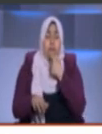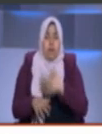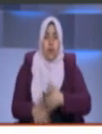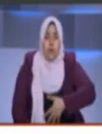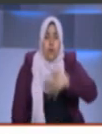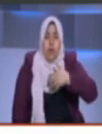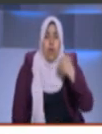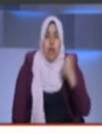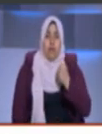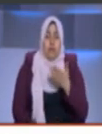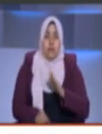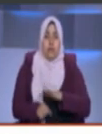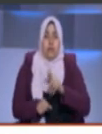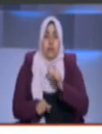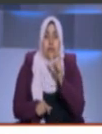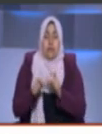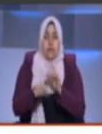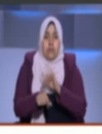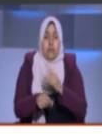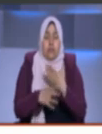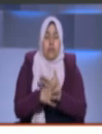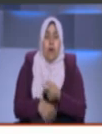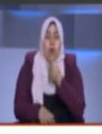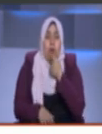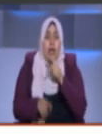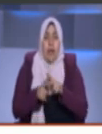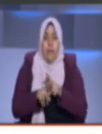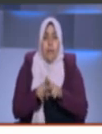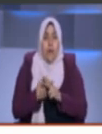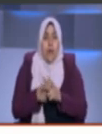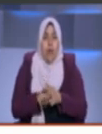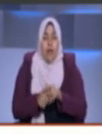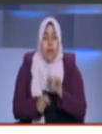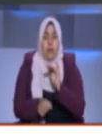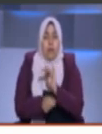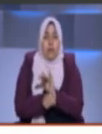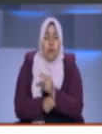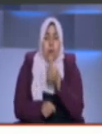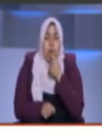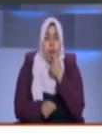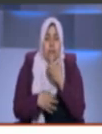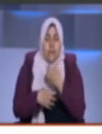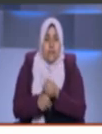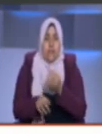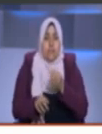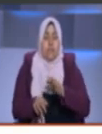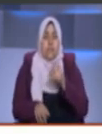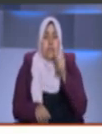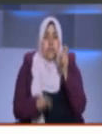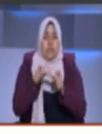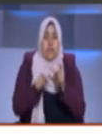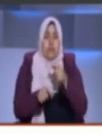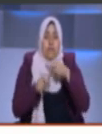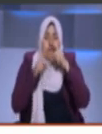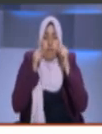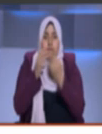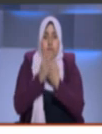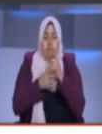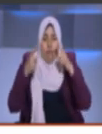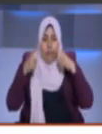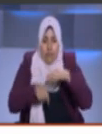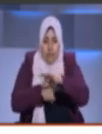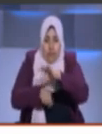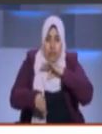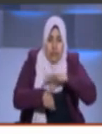بين الاطقم الطبيه لنقص المعدات الوقائية اللازمة للأطباء والممرضين لمعالجة